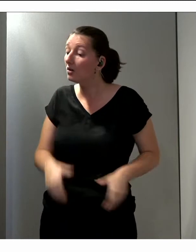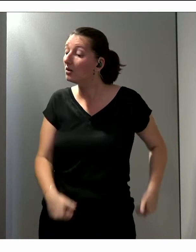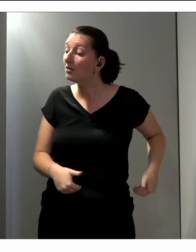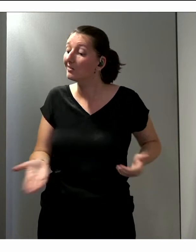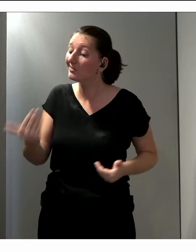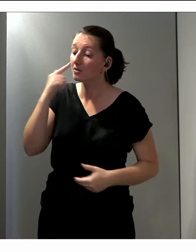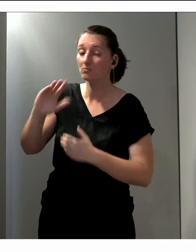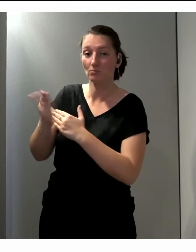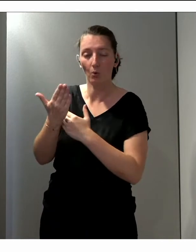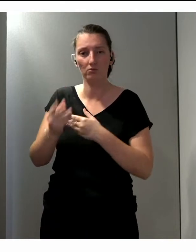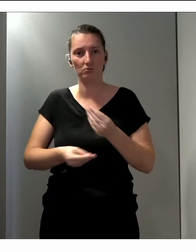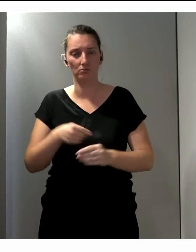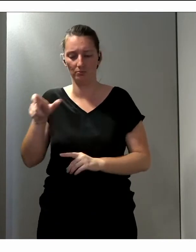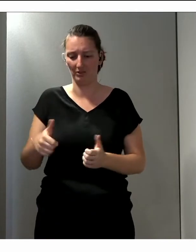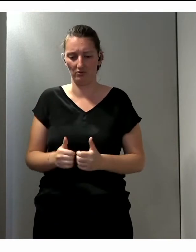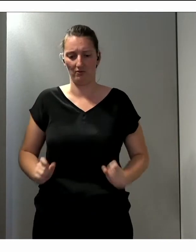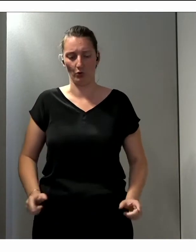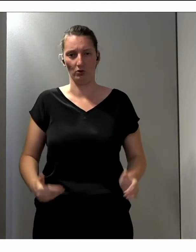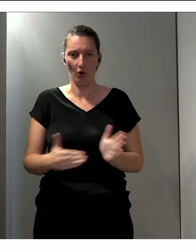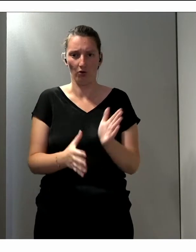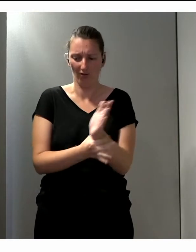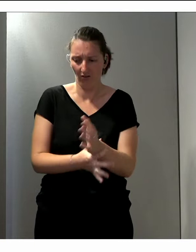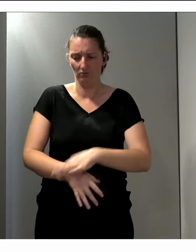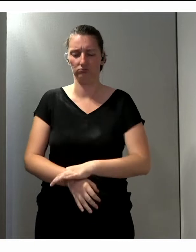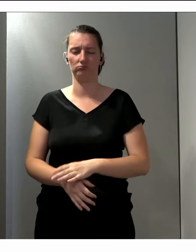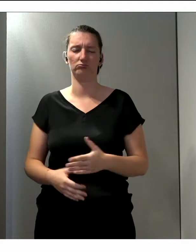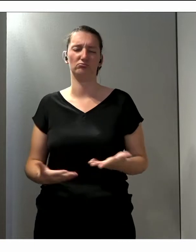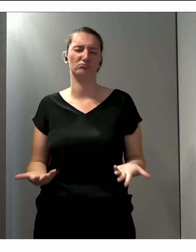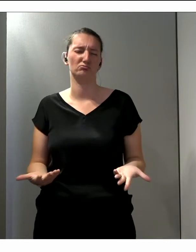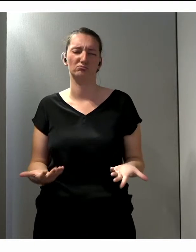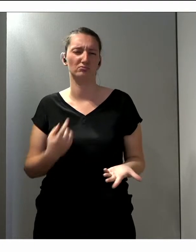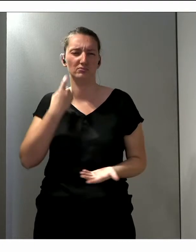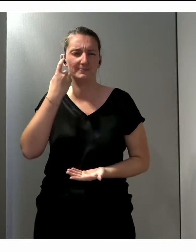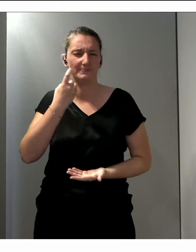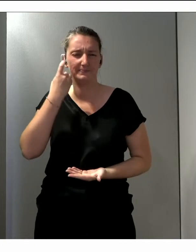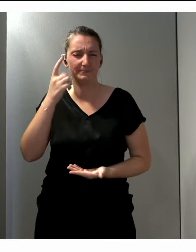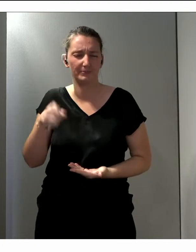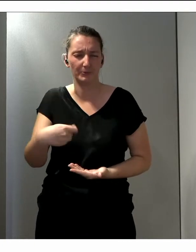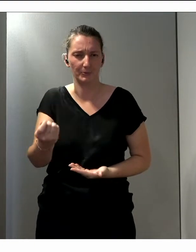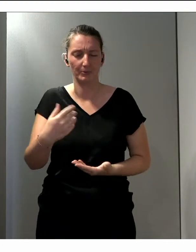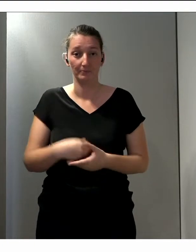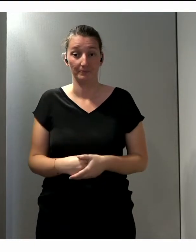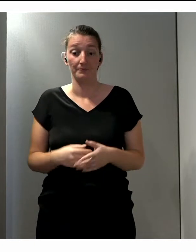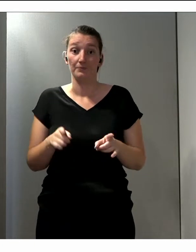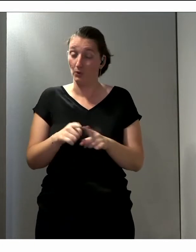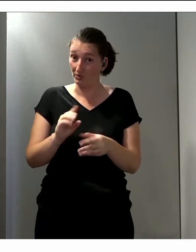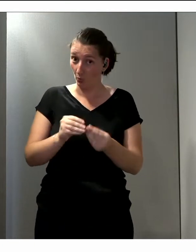menottages de personnes en fauteuil roulant, ce qui est quand même plus que curieux. On a des problèmes donc dans l'aide